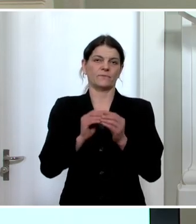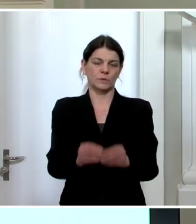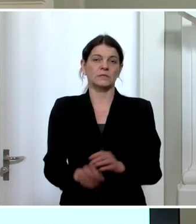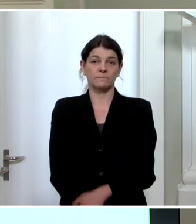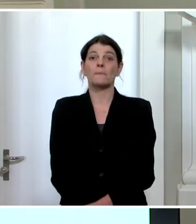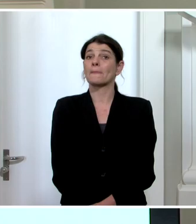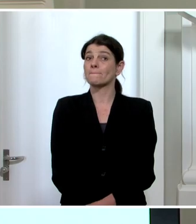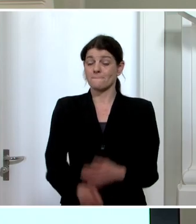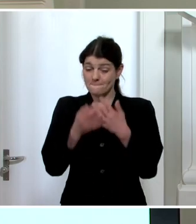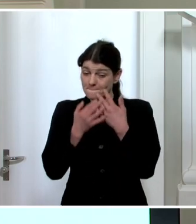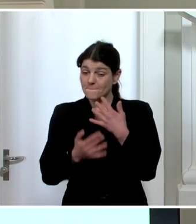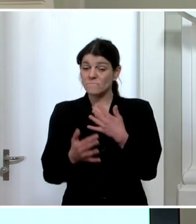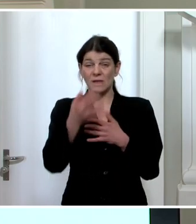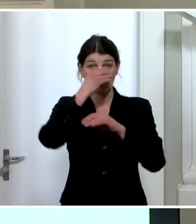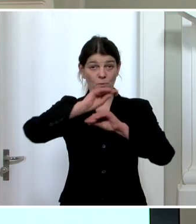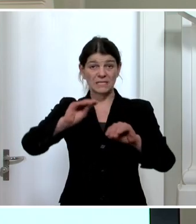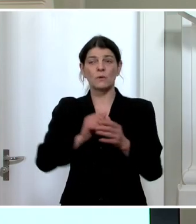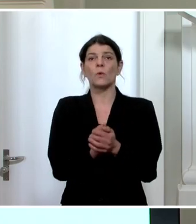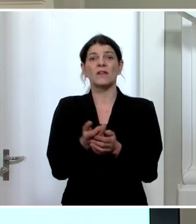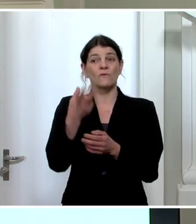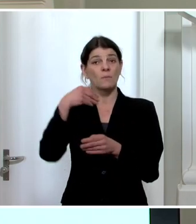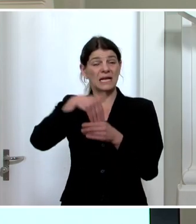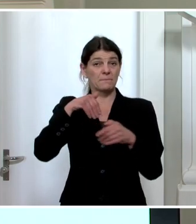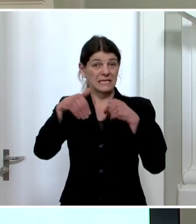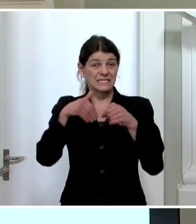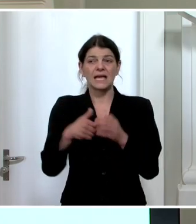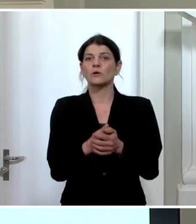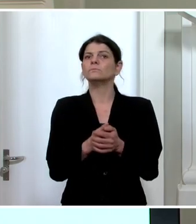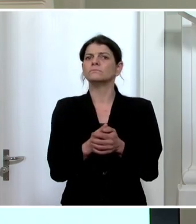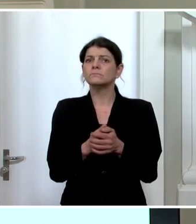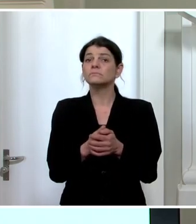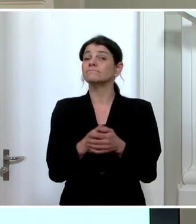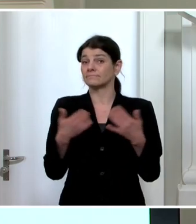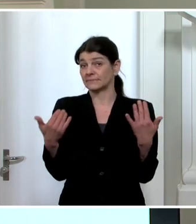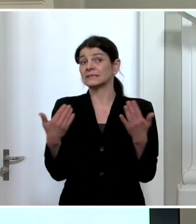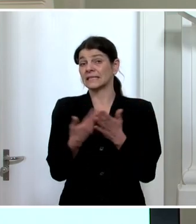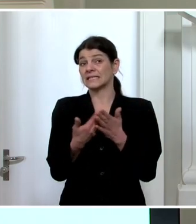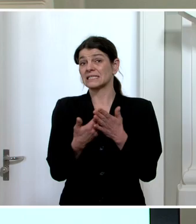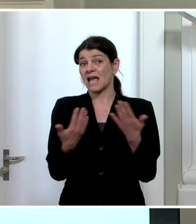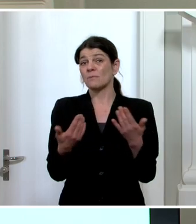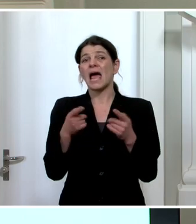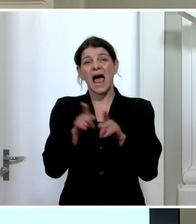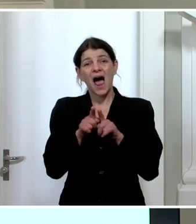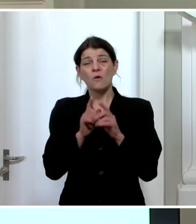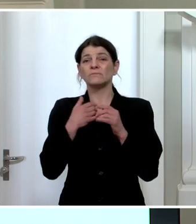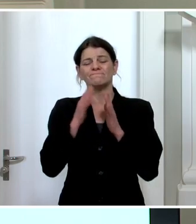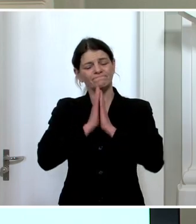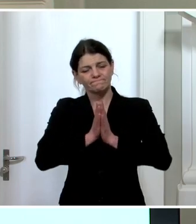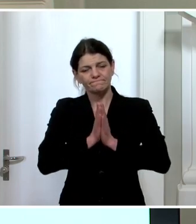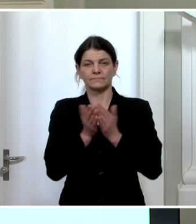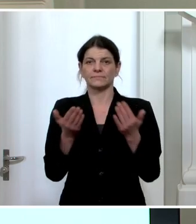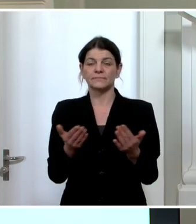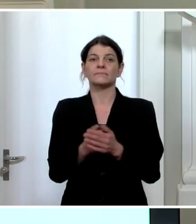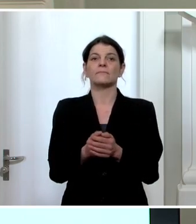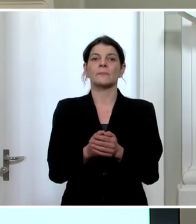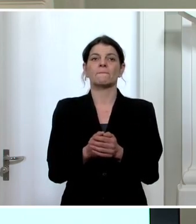Sämtliche nachfolgende Informationen aus dem Innenministerium sind deshalb auch mit dem dringenden Appell an Sie